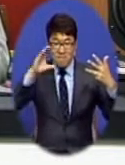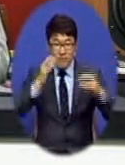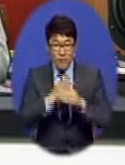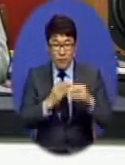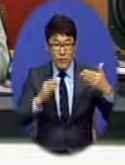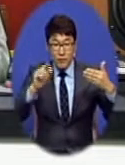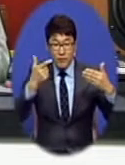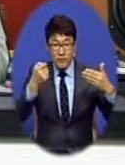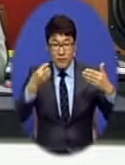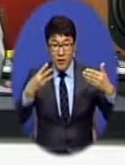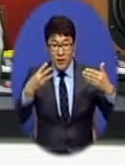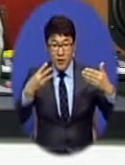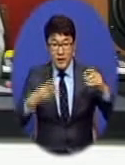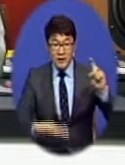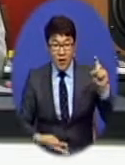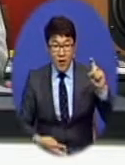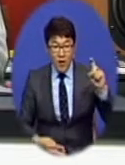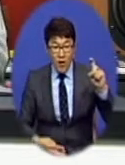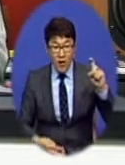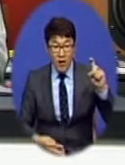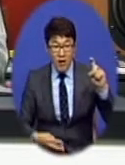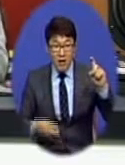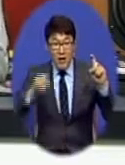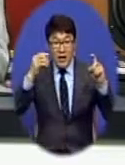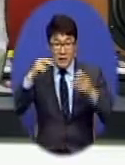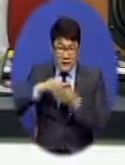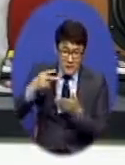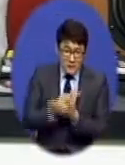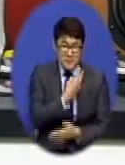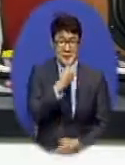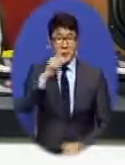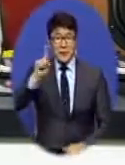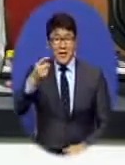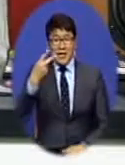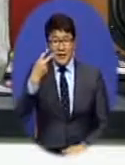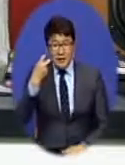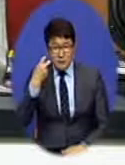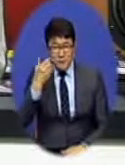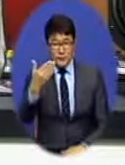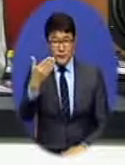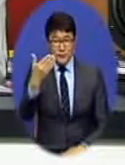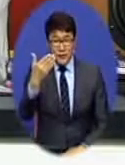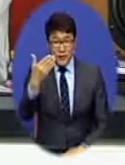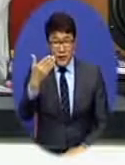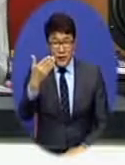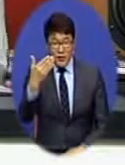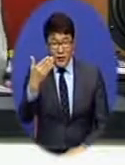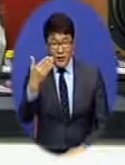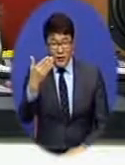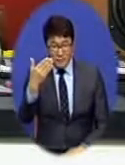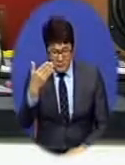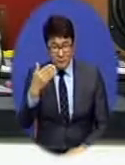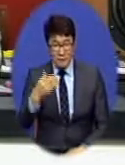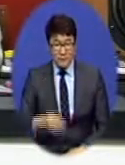참가자입니다. 63표. 자, 10번 참가자 보겠습니다. 쓰러집니다. 129표. 네. 쓰러집니다. 아,